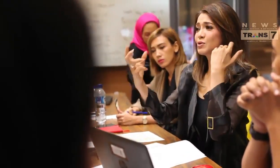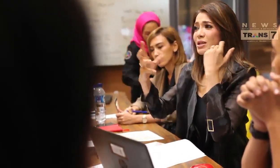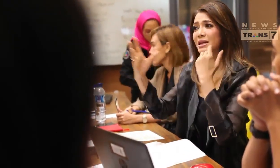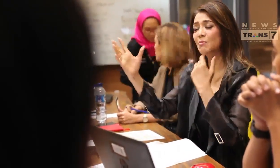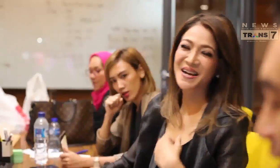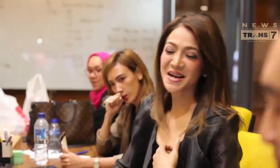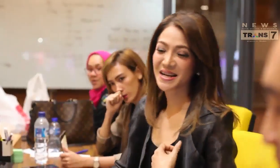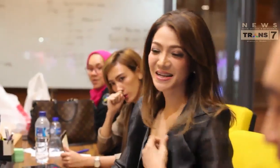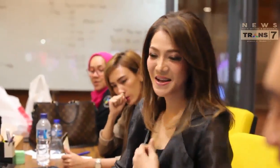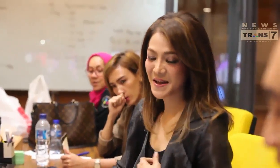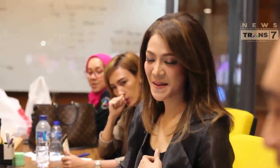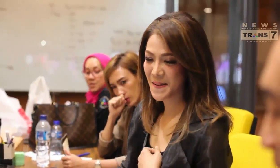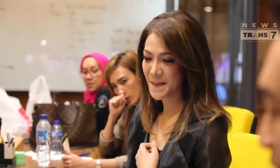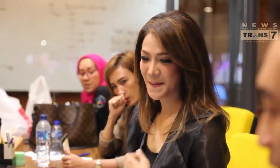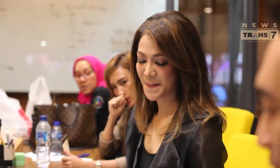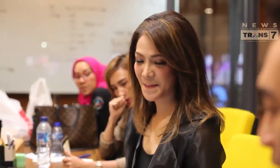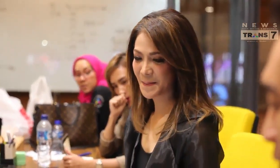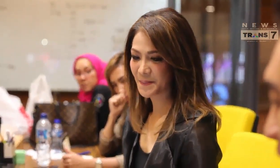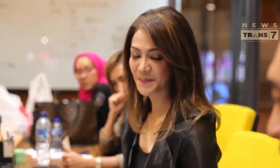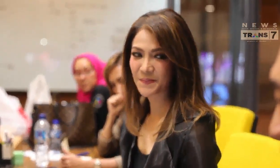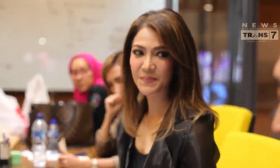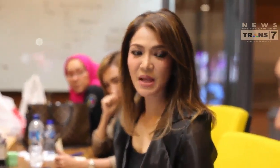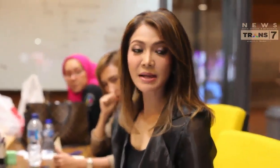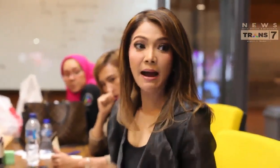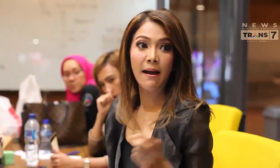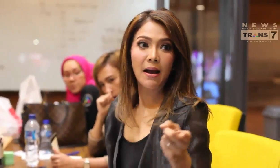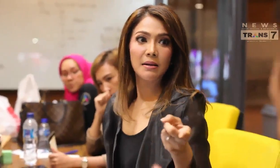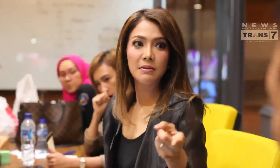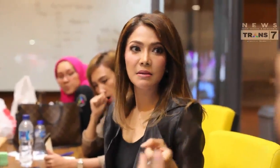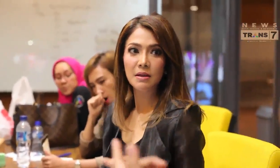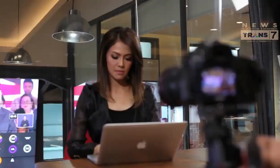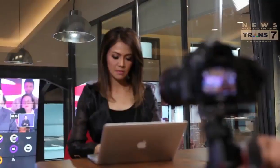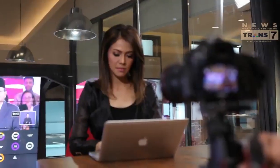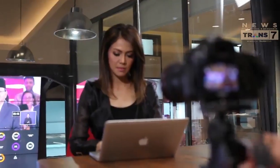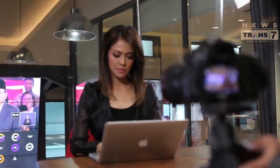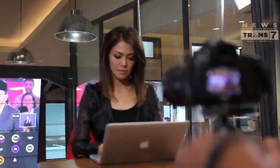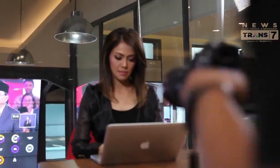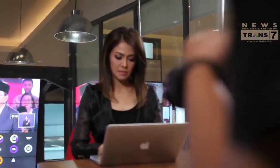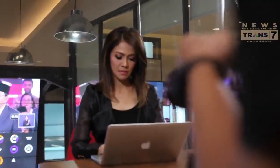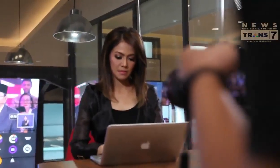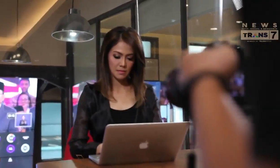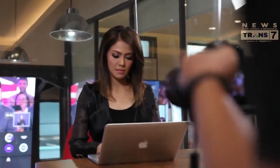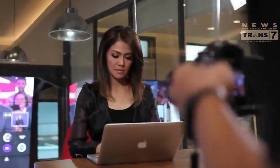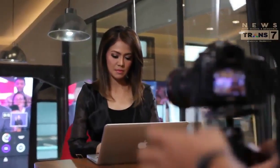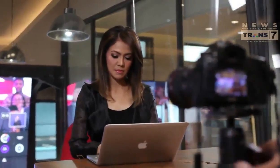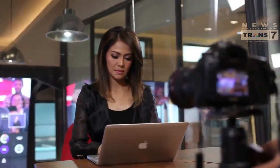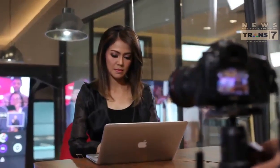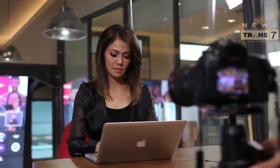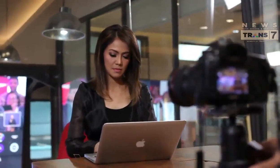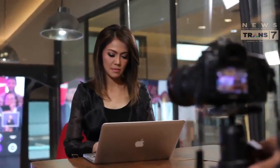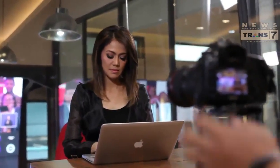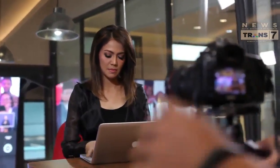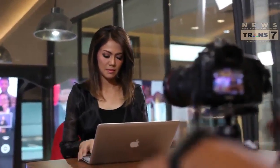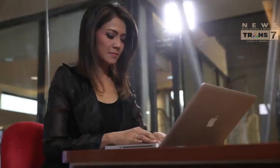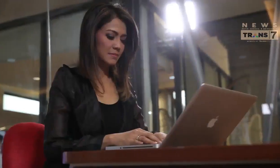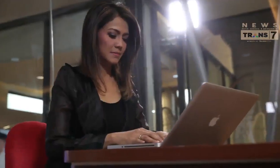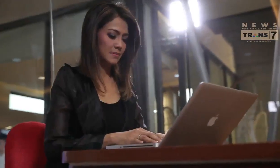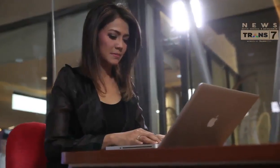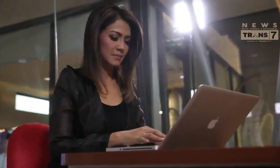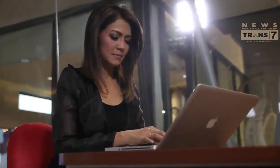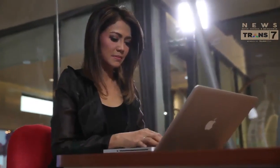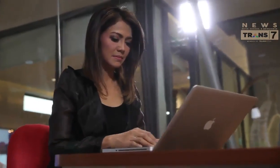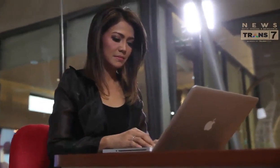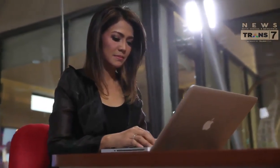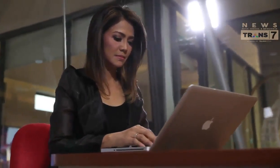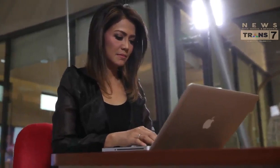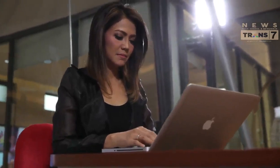energi, pangan, infrastruktur, sumber daya alam, dan lingkungan hidup. Ira juga akan menggali sejumlah informasi dari dua orang